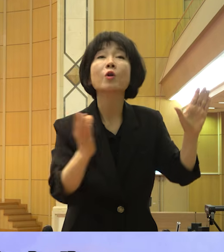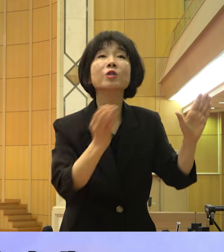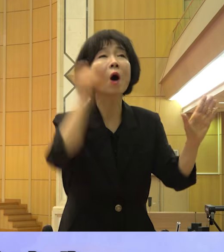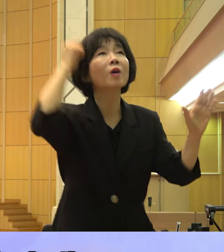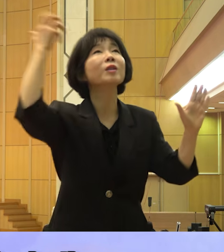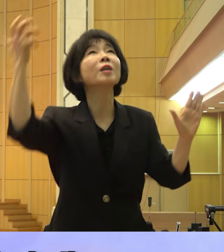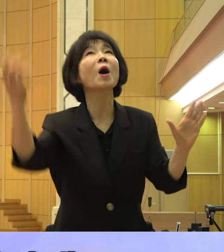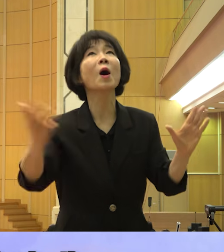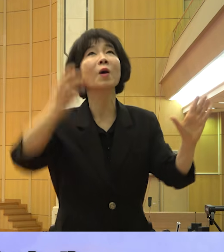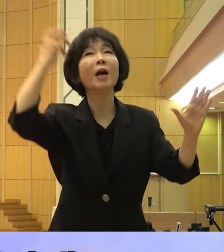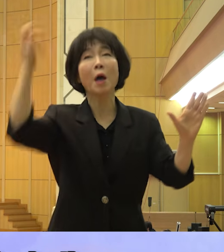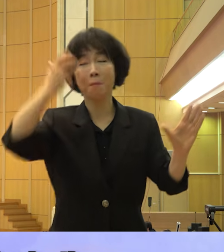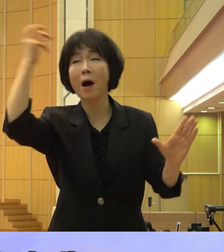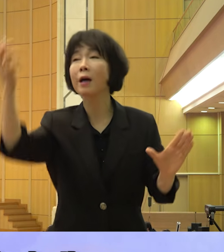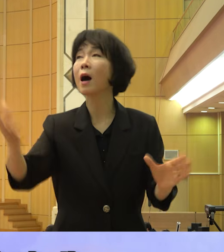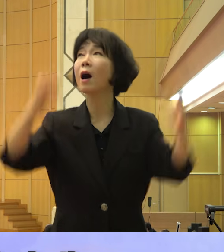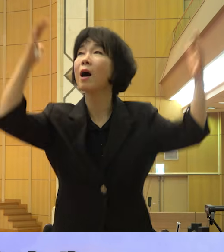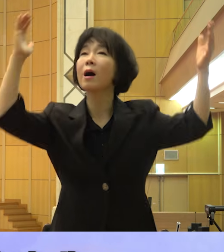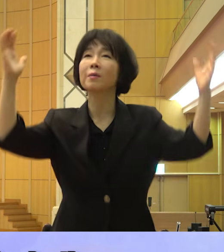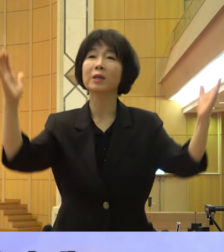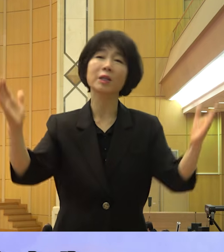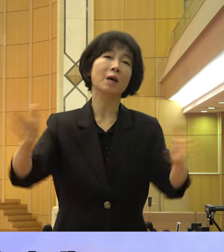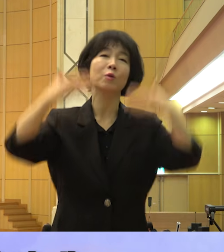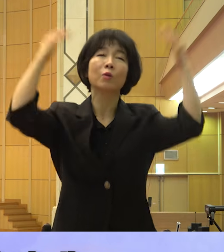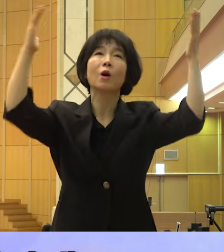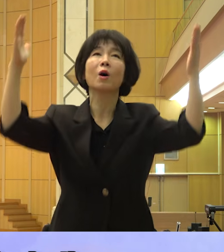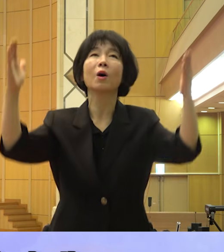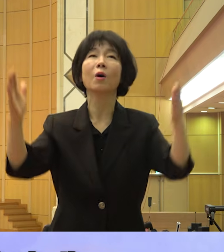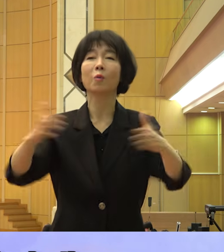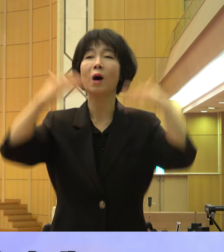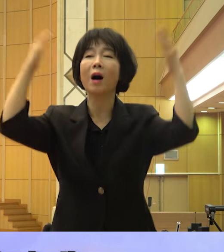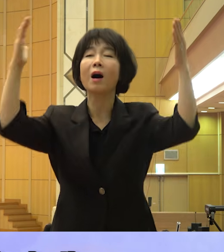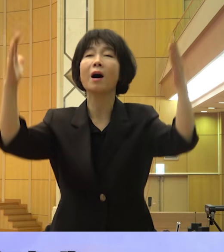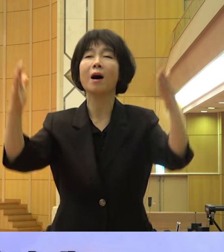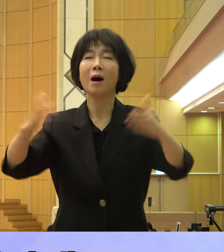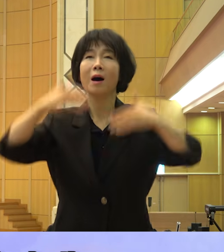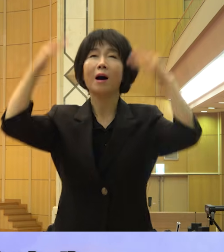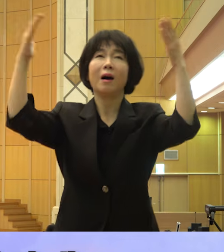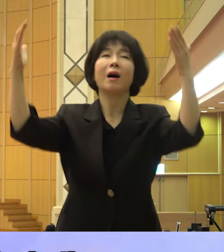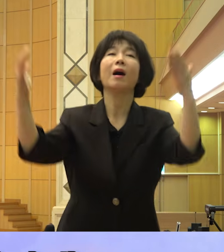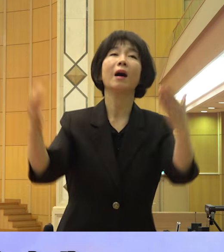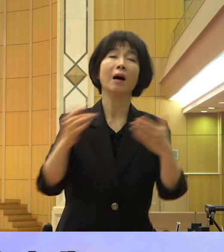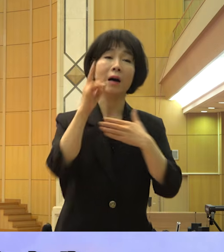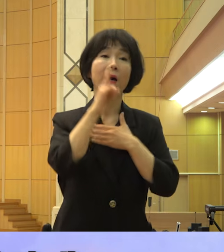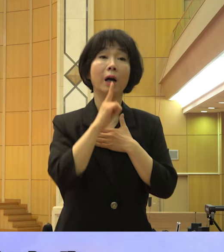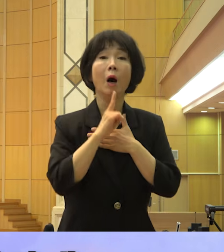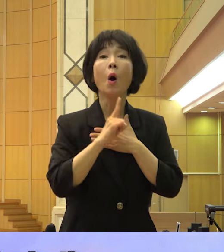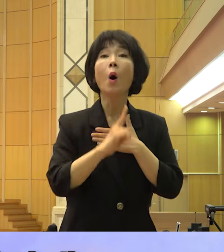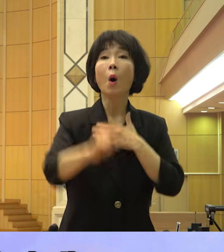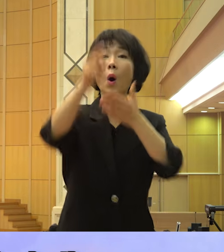하소서. 성령의 바람 이제 불어와.